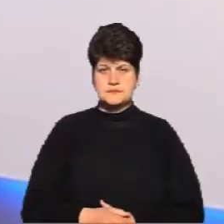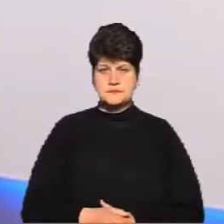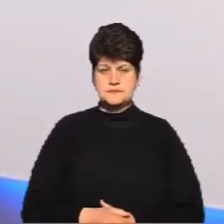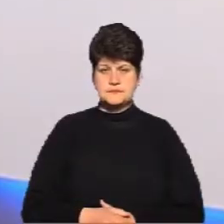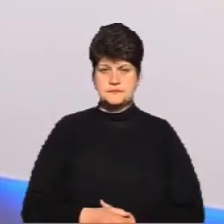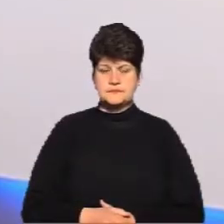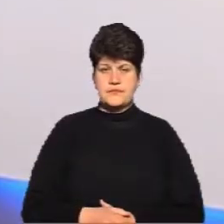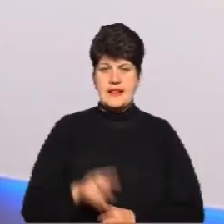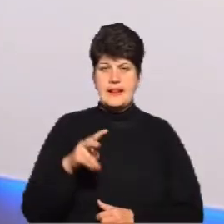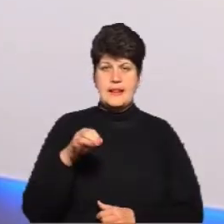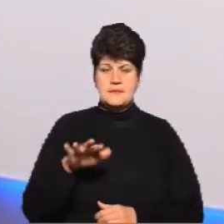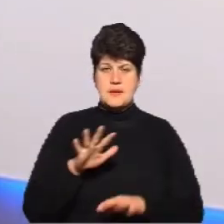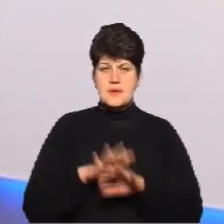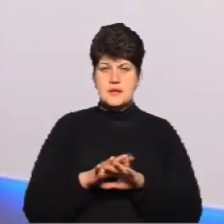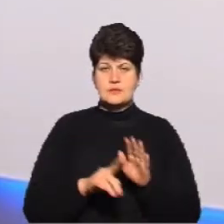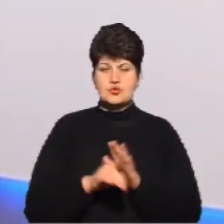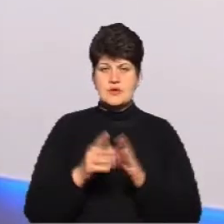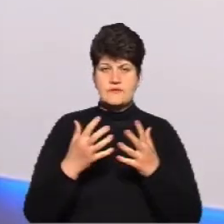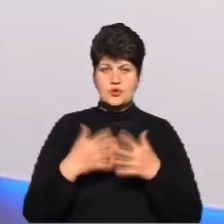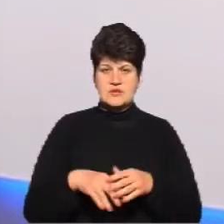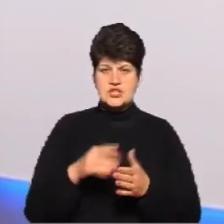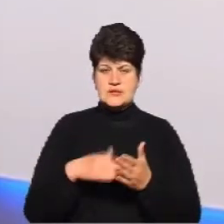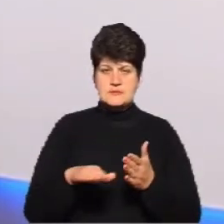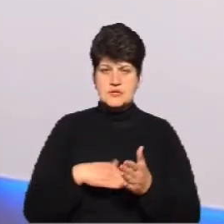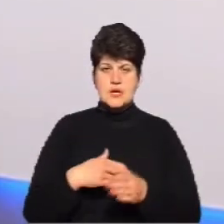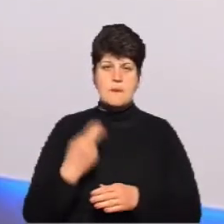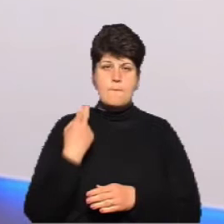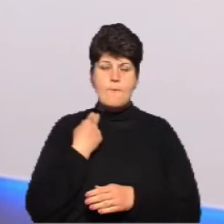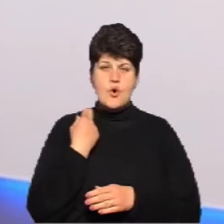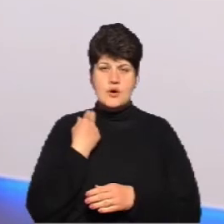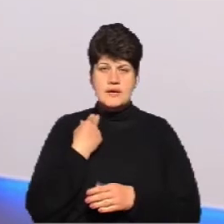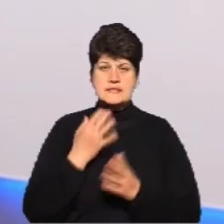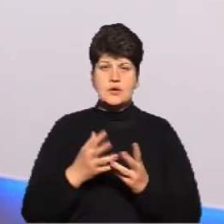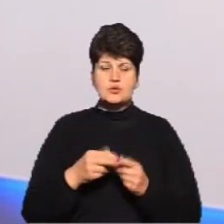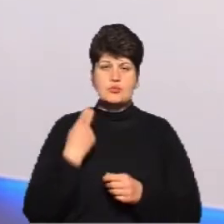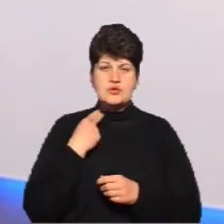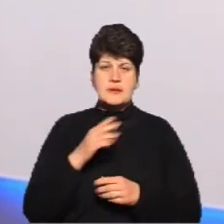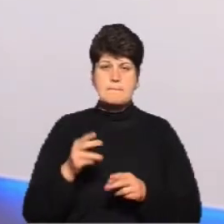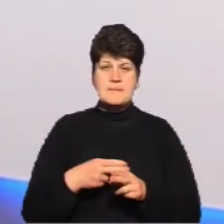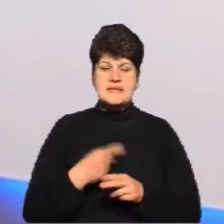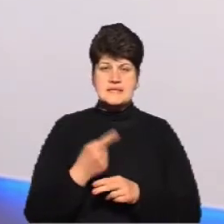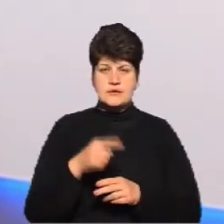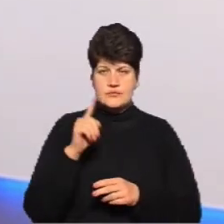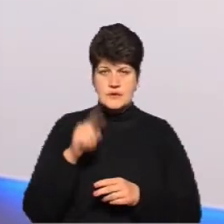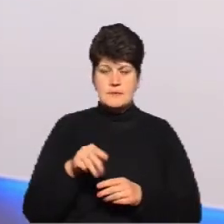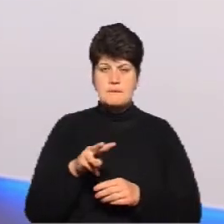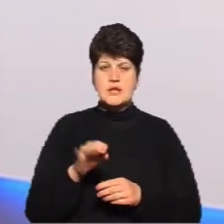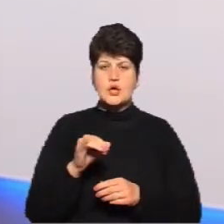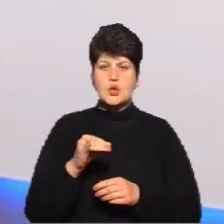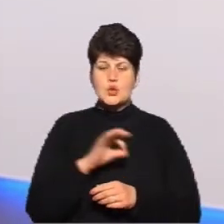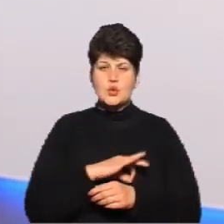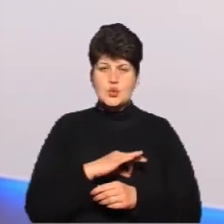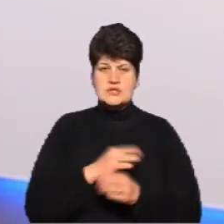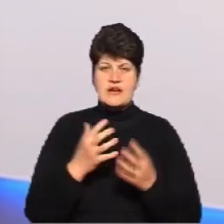З липня банки почнуть автоматично списувати борги з рахунків боржників навіть без їхнього відома. Мін'юст розширив процедуру автоматичного